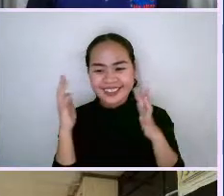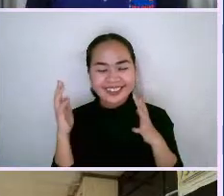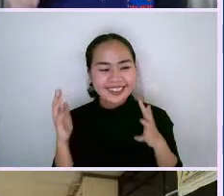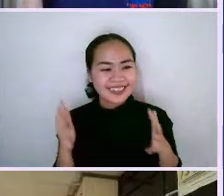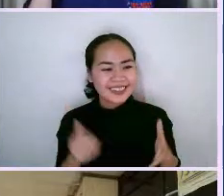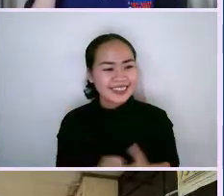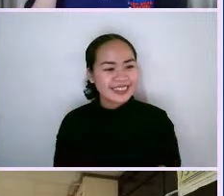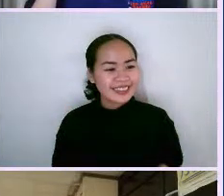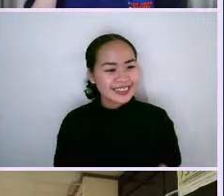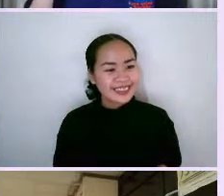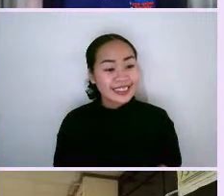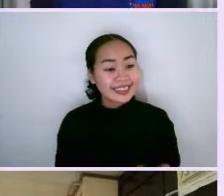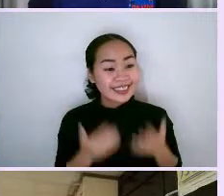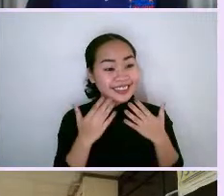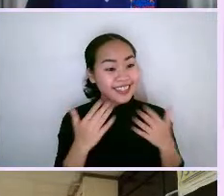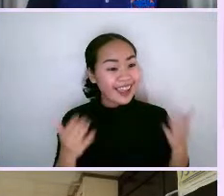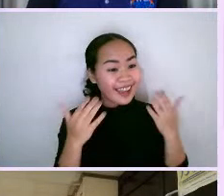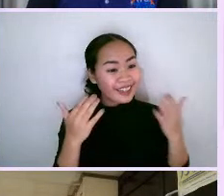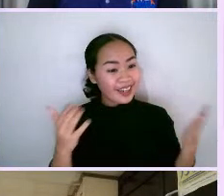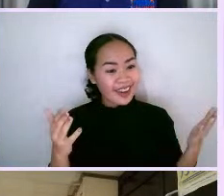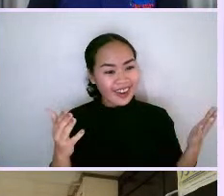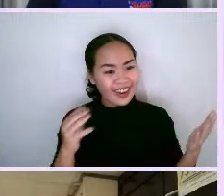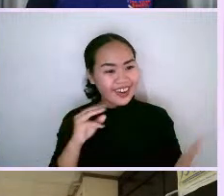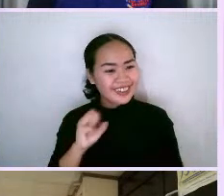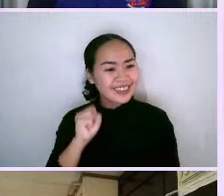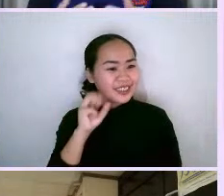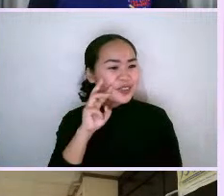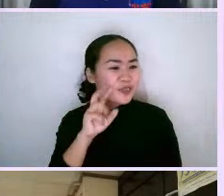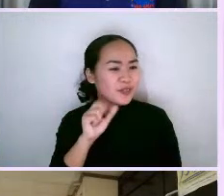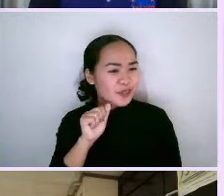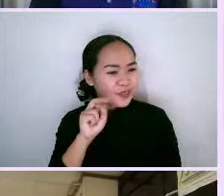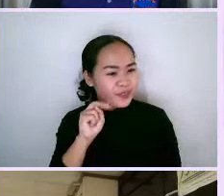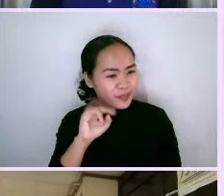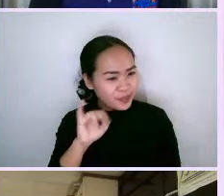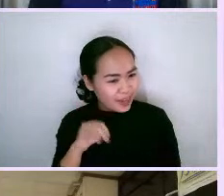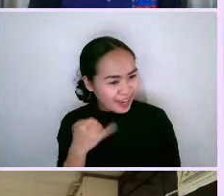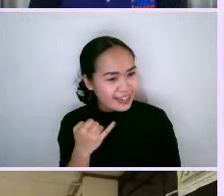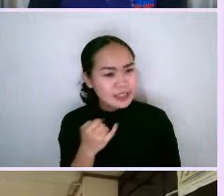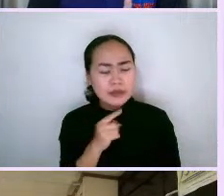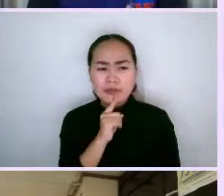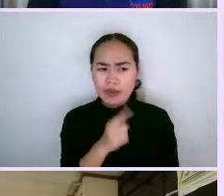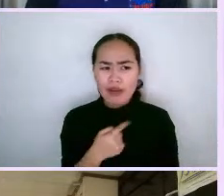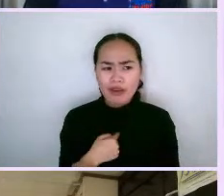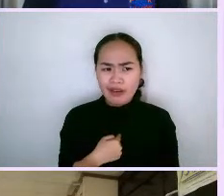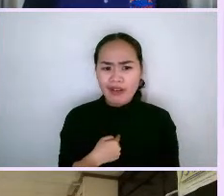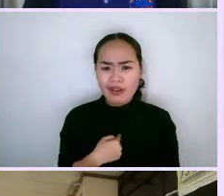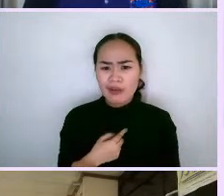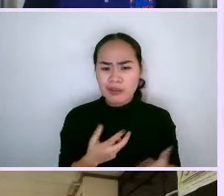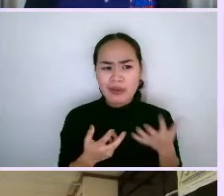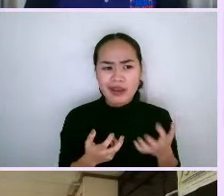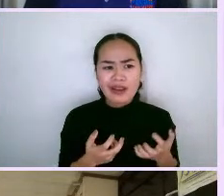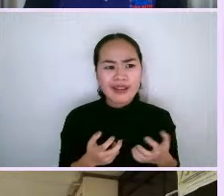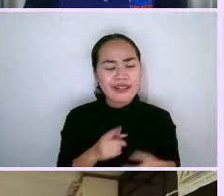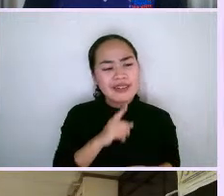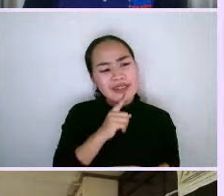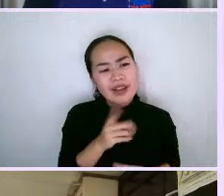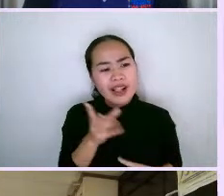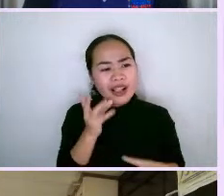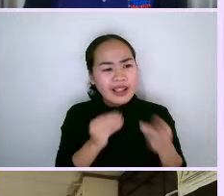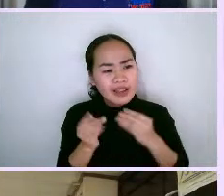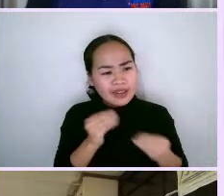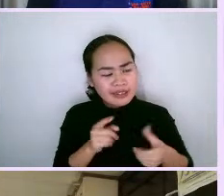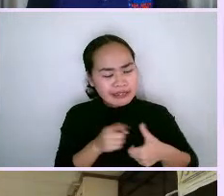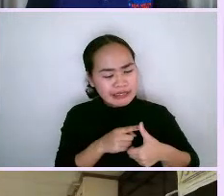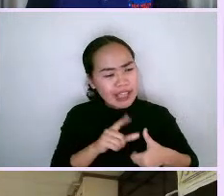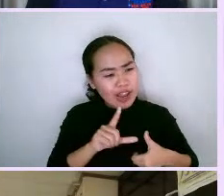Thank you very much, Ms. Vange, for that insightful presentation. Personally po, very adaptable po sa amin yung learn, adapt, and